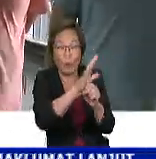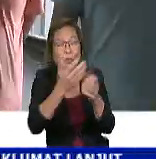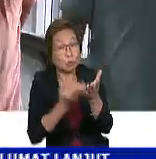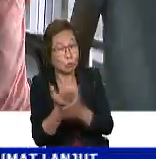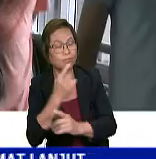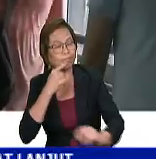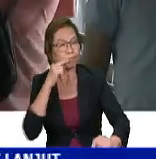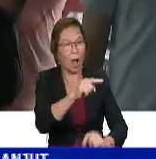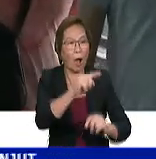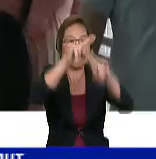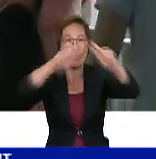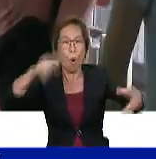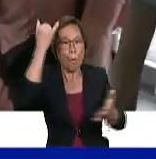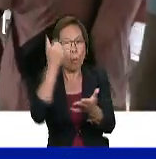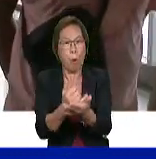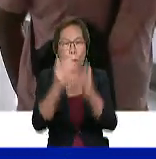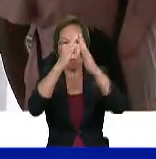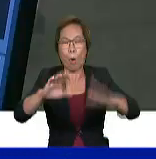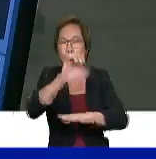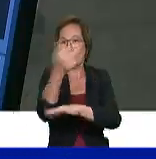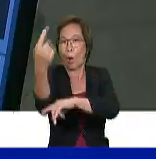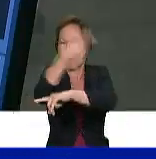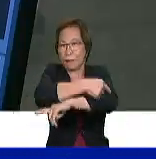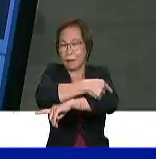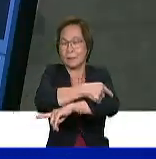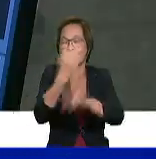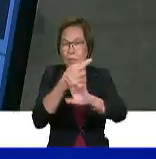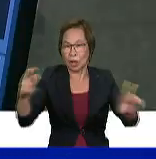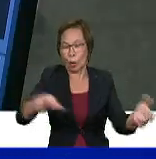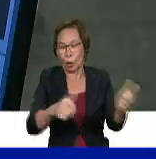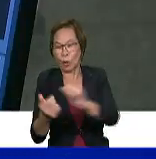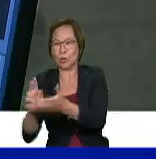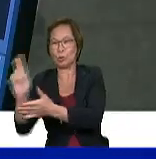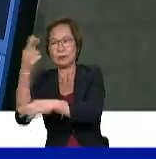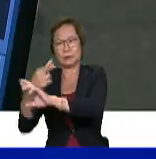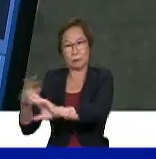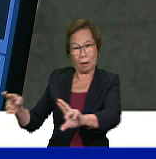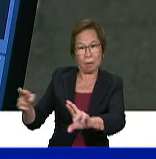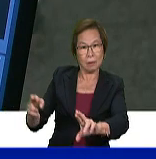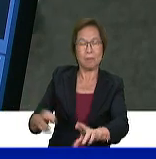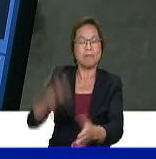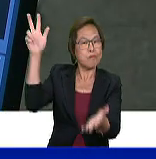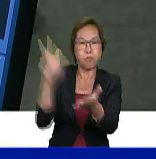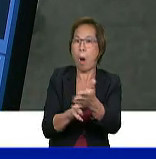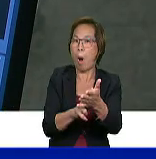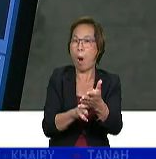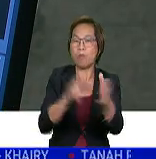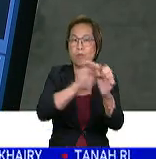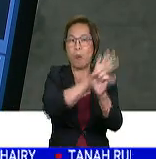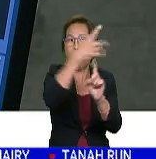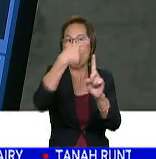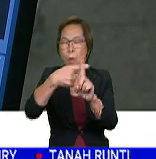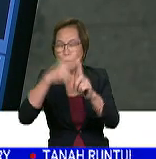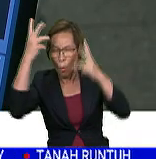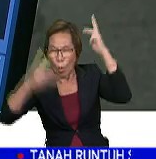Seterusnya diarah kuarantin wajib 10 hari di kediaman yang disediakan pihak universiti. Dia disahkan positif bagi varian